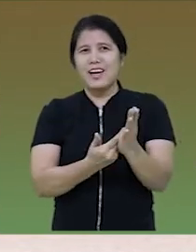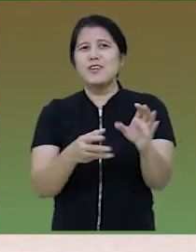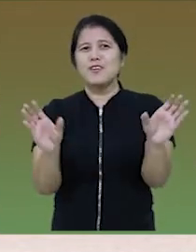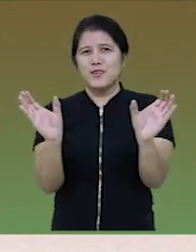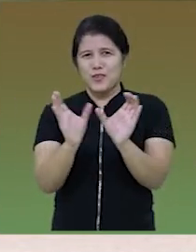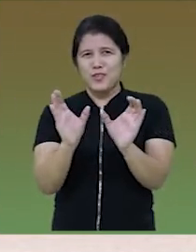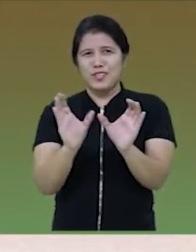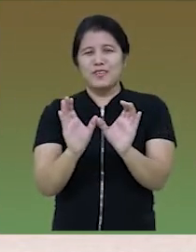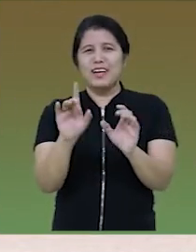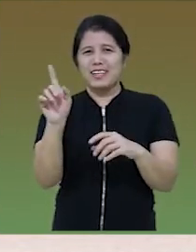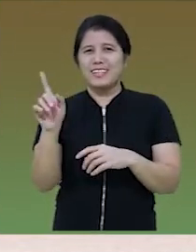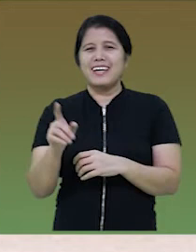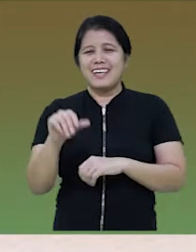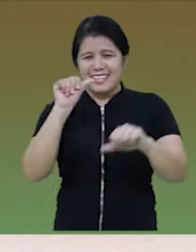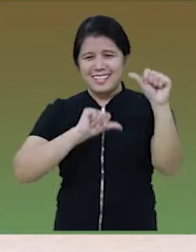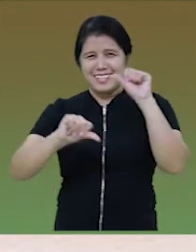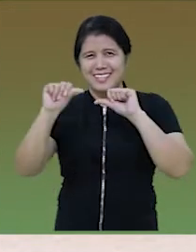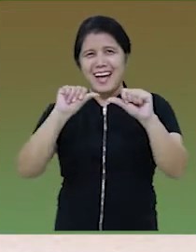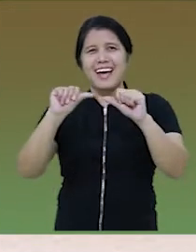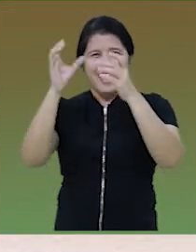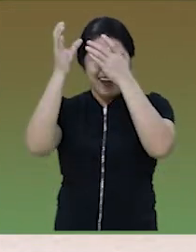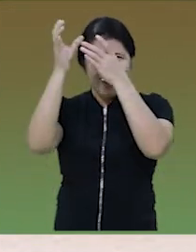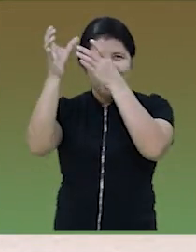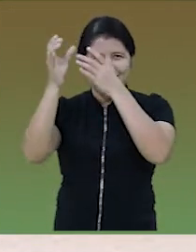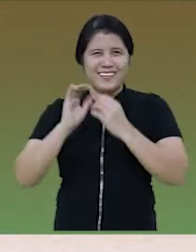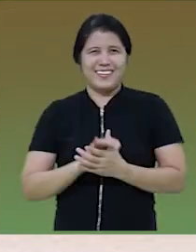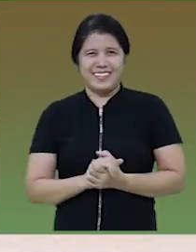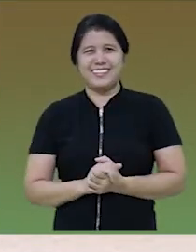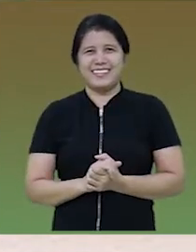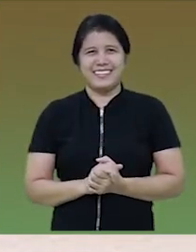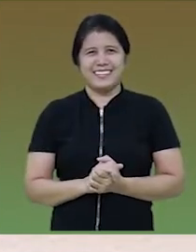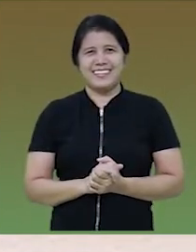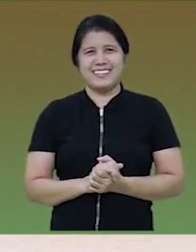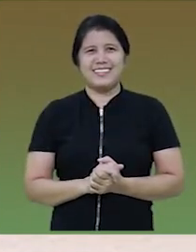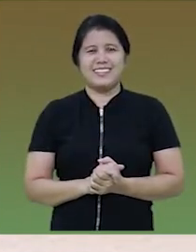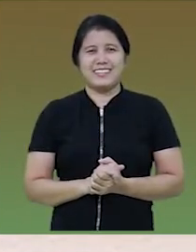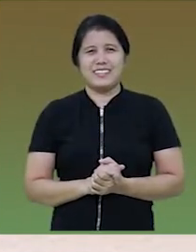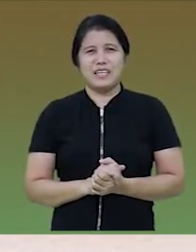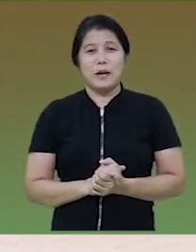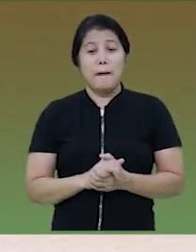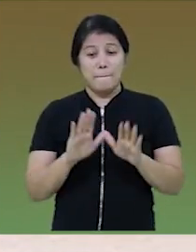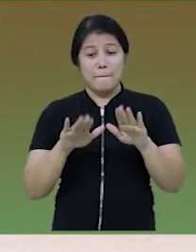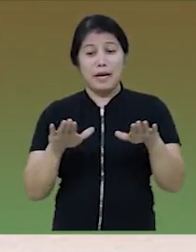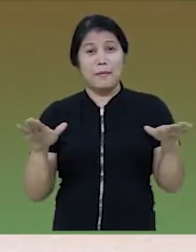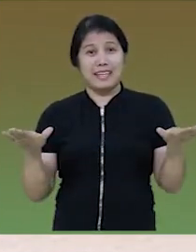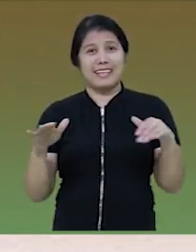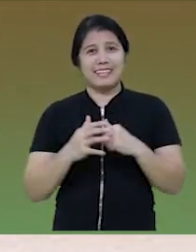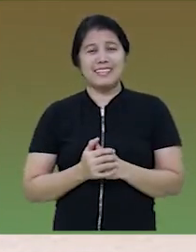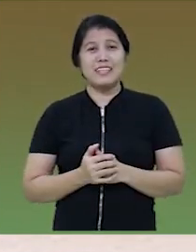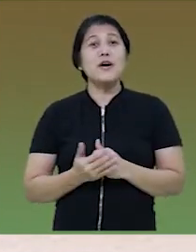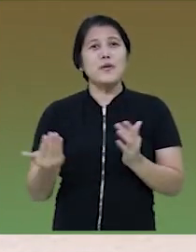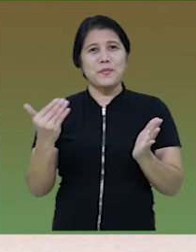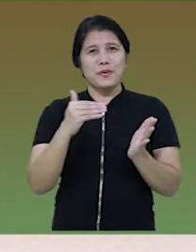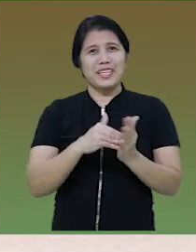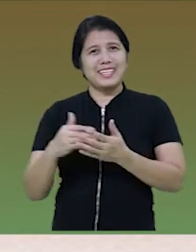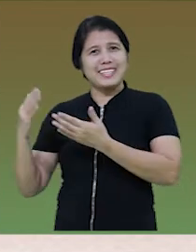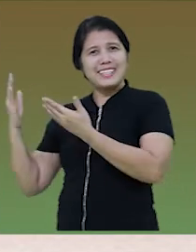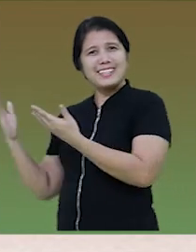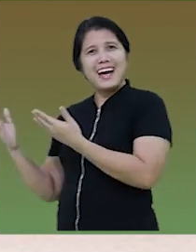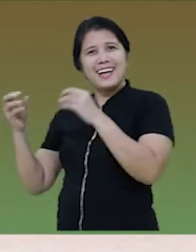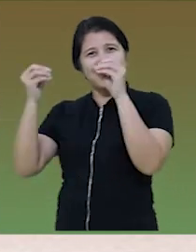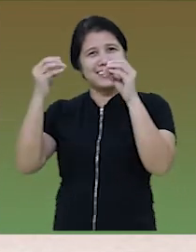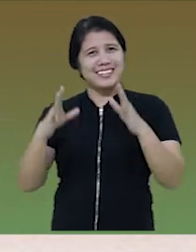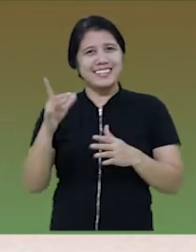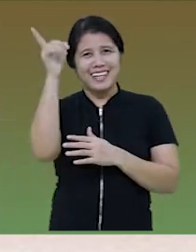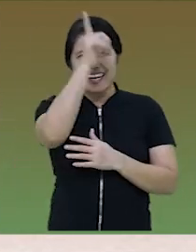kayong Certified Saihenyo. Mga bata, muli, ako